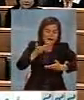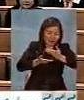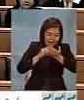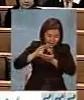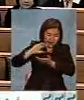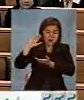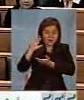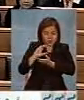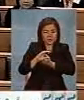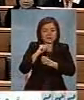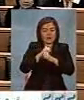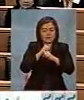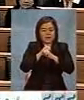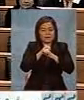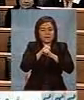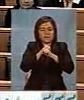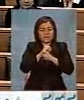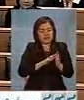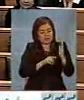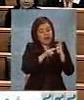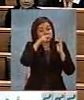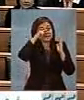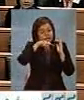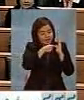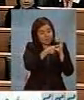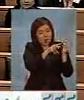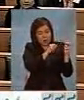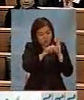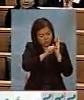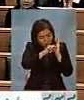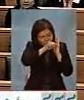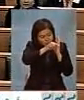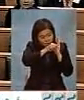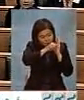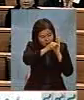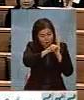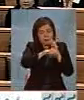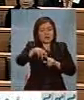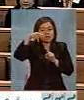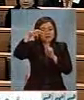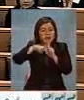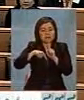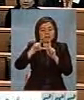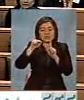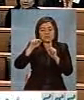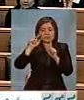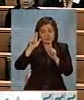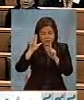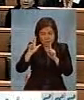ทุนระยะทางจากเราไปเนี่ยเพียง 1,023 กิโลเมตรตามเส้นทาง